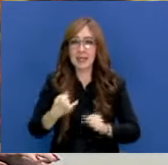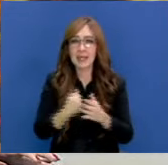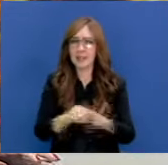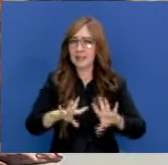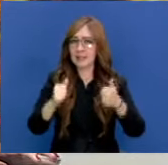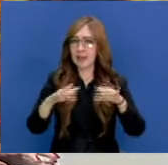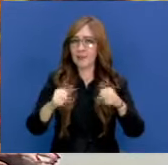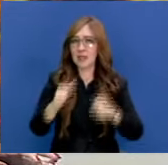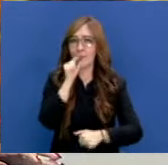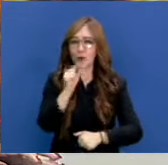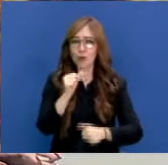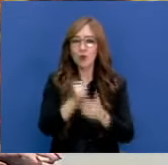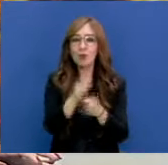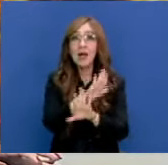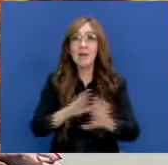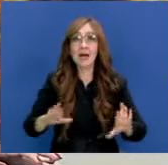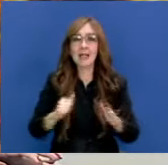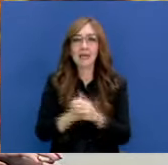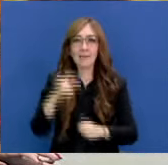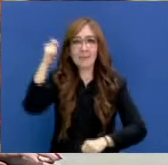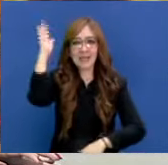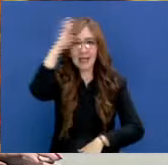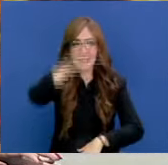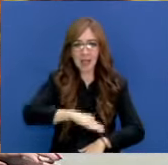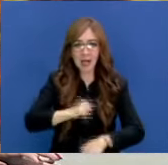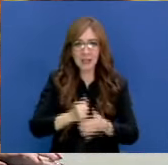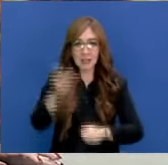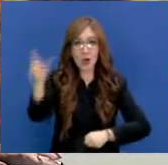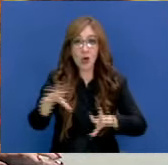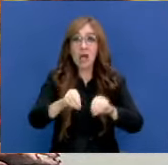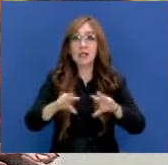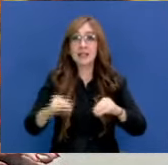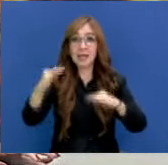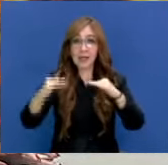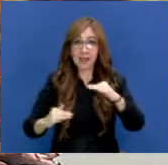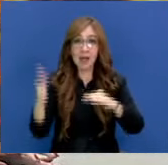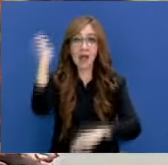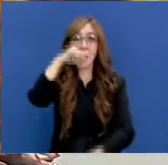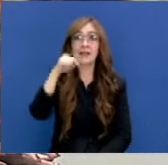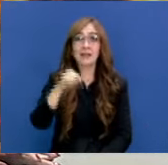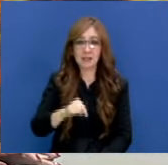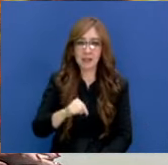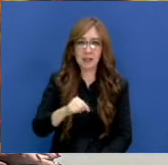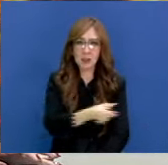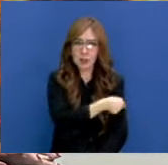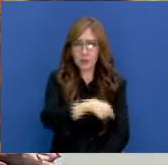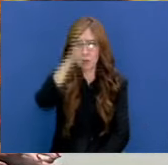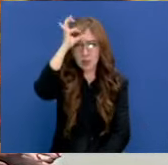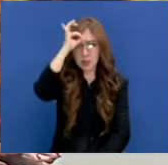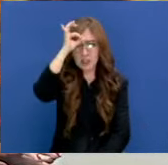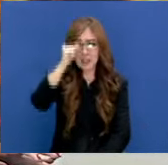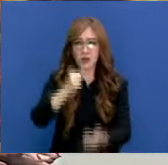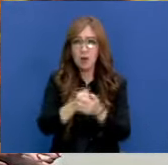untuk mengamankan peringatan Hari Buruh dan aksi demo buruh yang akan dilaksanakan hari ini. Aparat juga akan